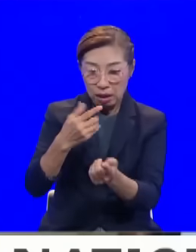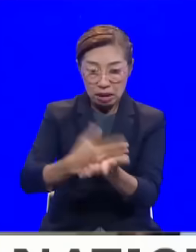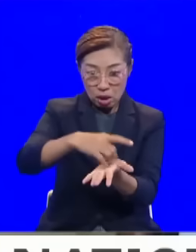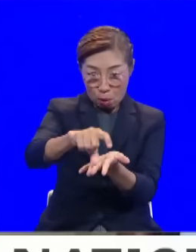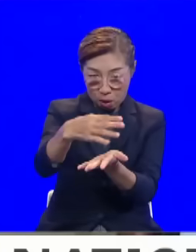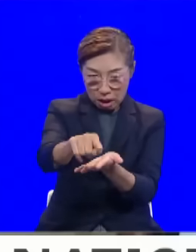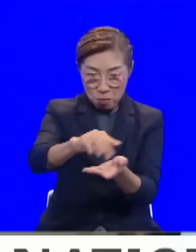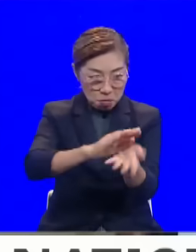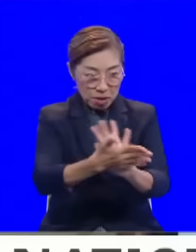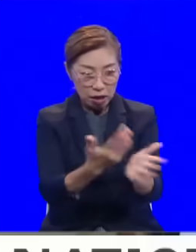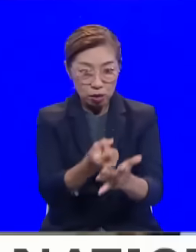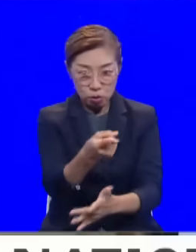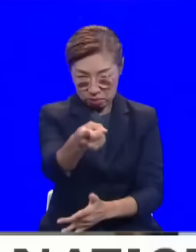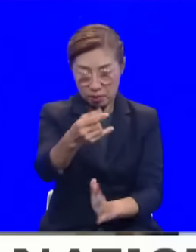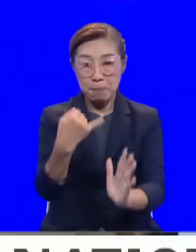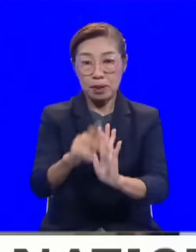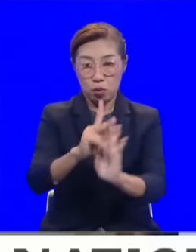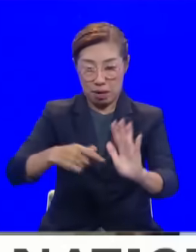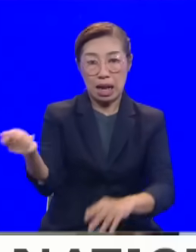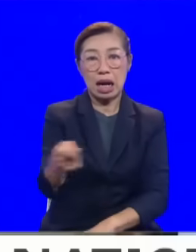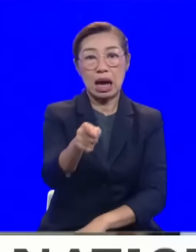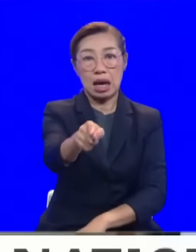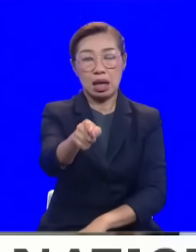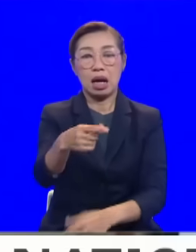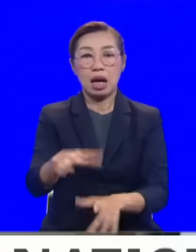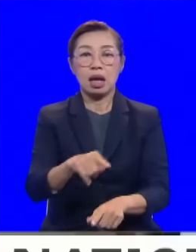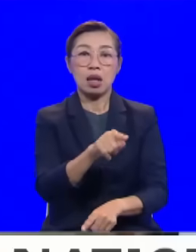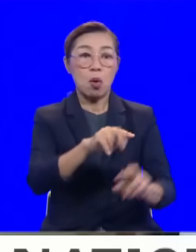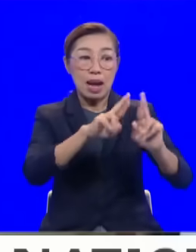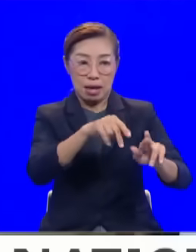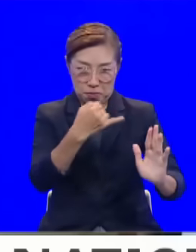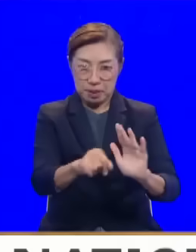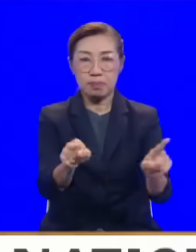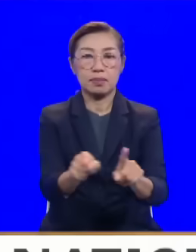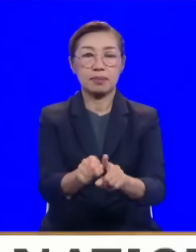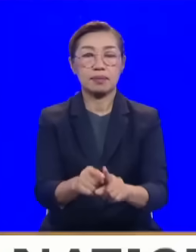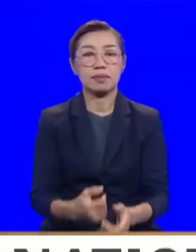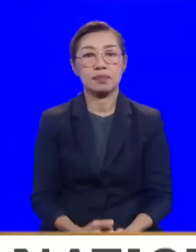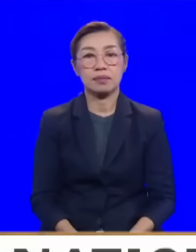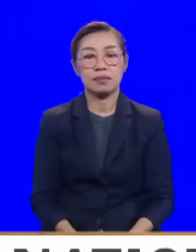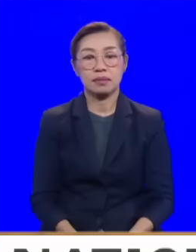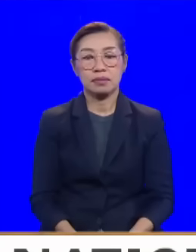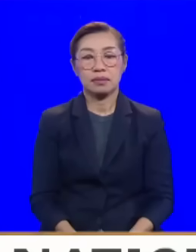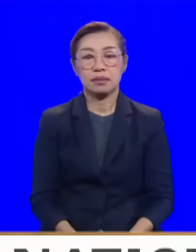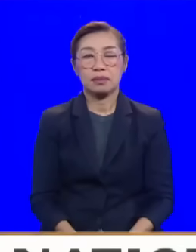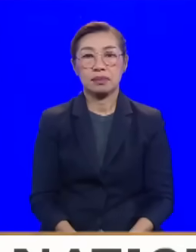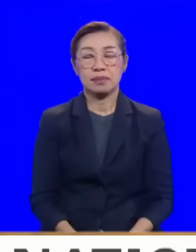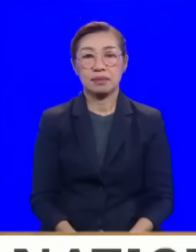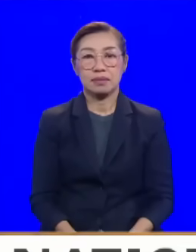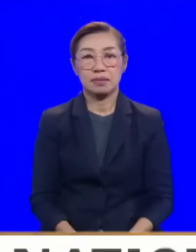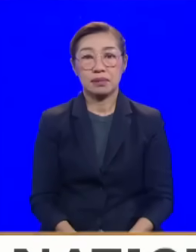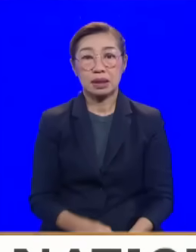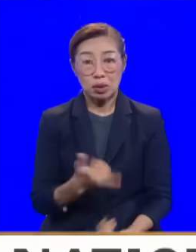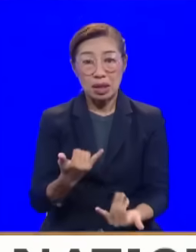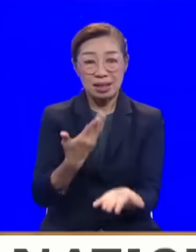ไว้ก่อนแล้วมติบอกว่าคนทำก็คงมีแหละแต่ว่าก็คงไม่มากเท่าไหร่ เดี๋ยวอย่างนี้ครับเพราะว่าเงินยังไม่ถึงเลย